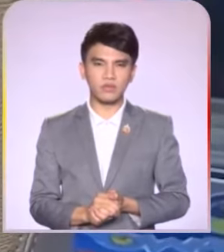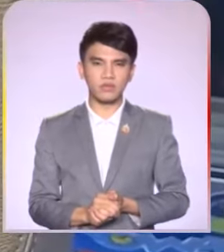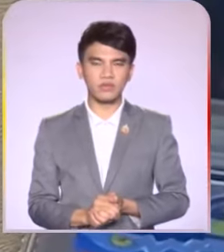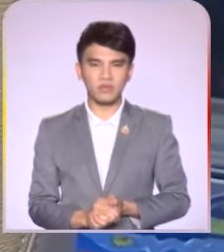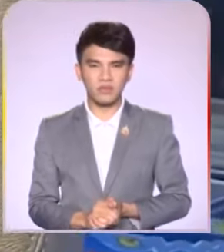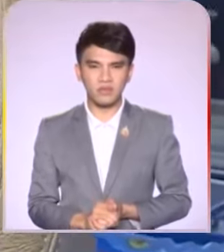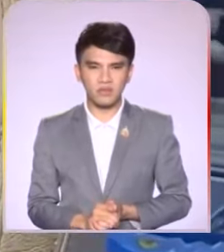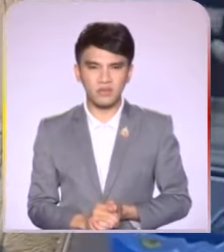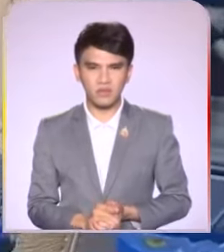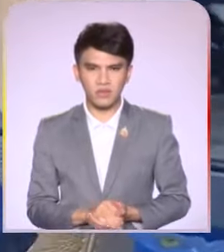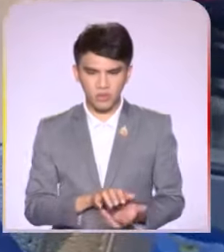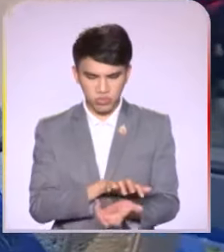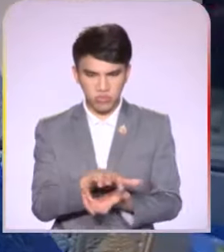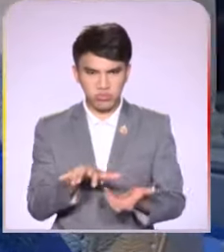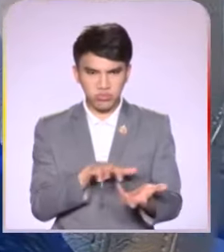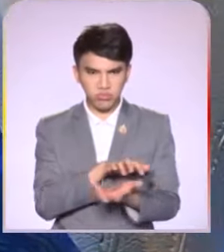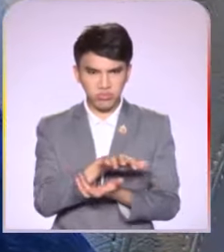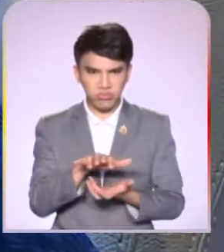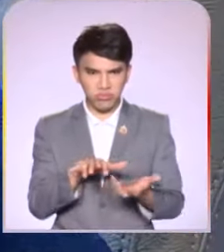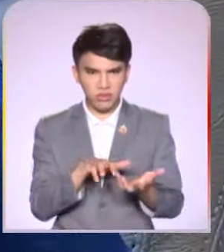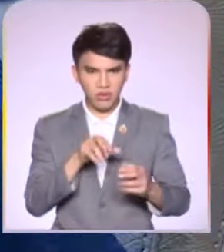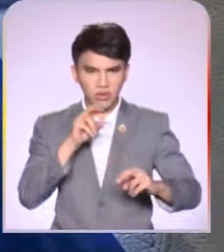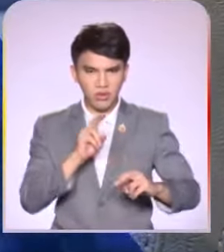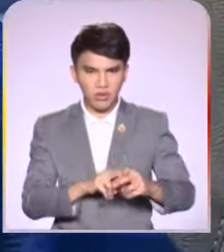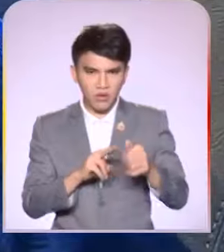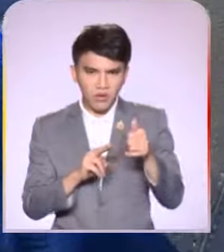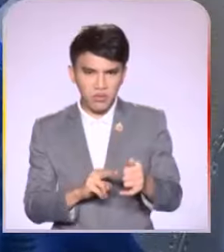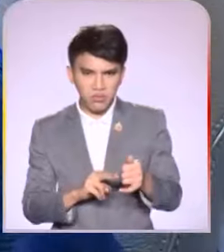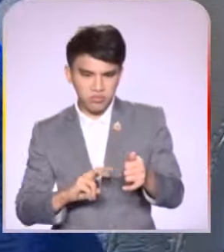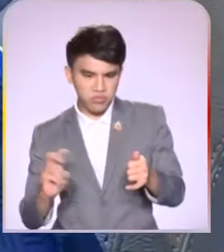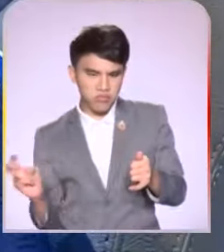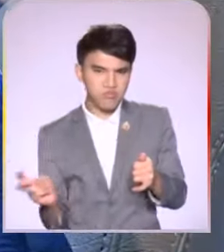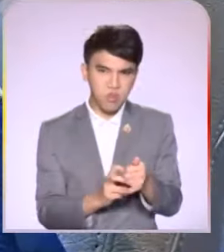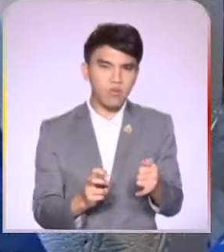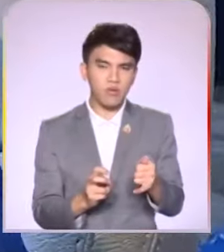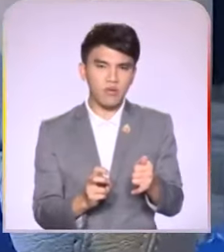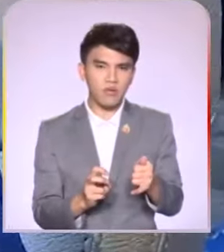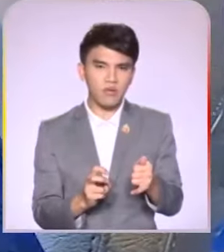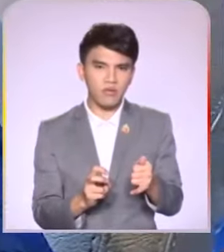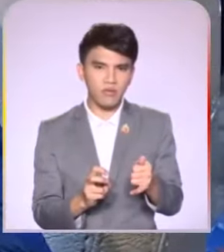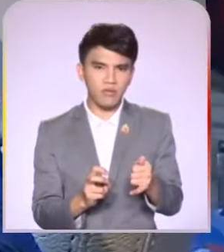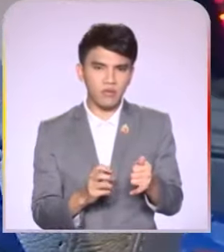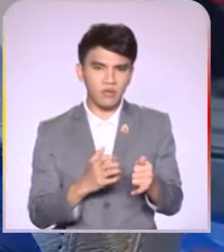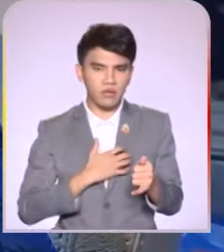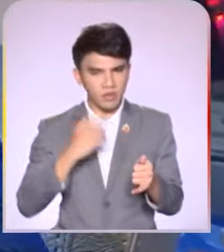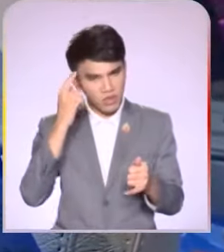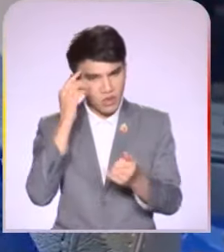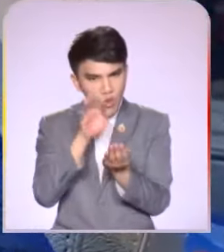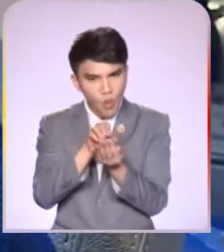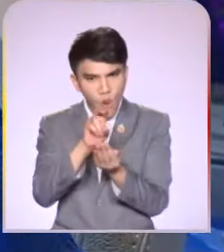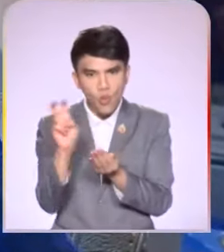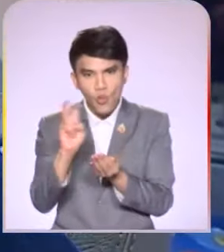ล้างจานก็ล้างจานไปป้ากำลังนั่งตักน้ำกำลังนั่งพอนั่งปุ๊บกระโดดกัดปุ๊บเลยป้าก็นึกว่าไอ้จ้วนมันกระโดดกัดห ัน ม